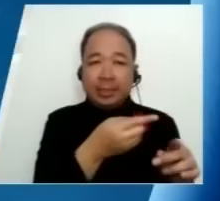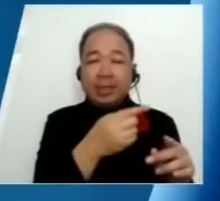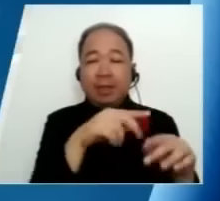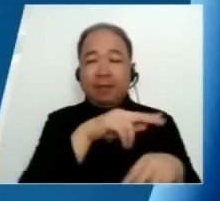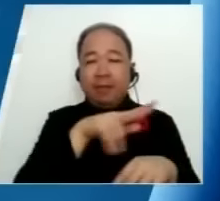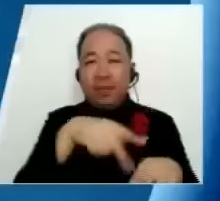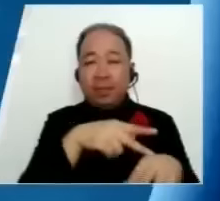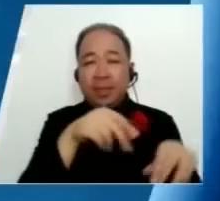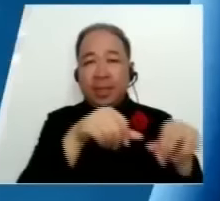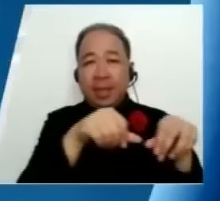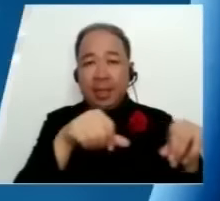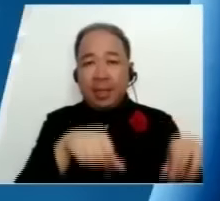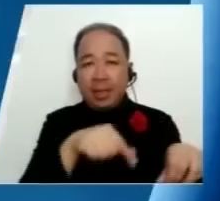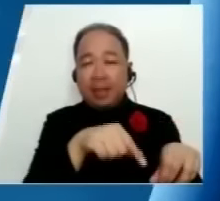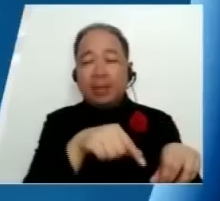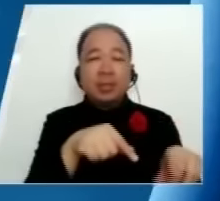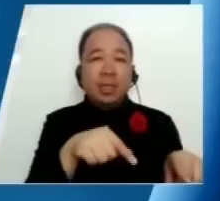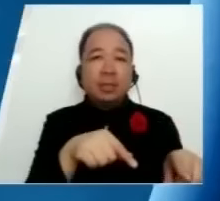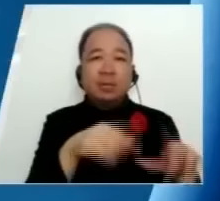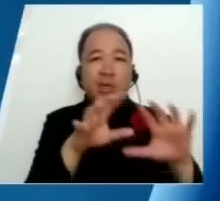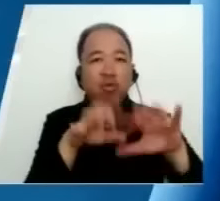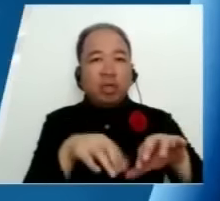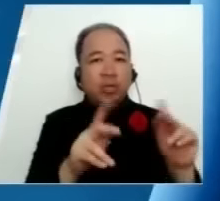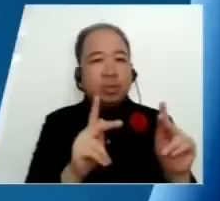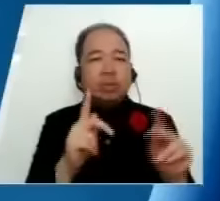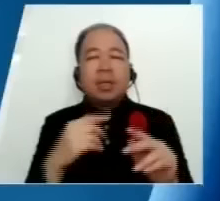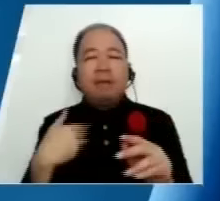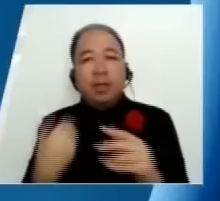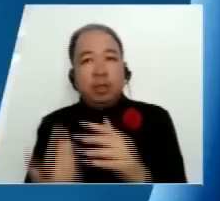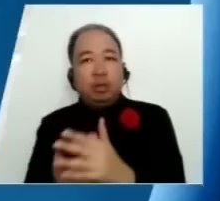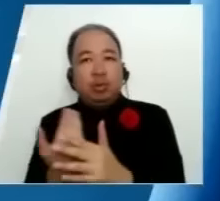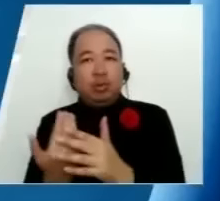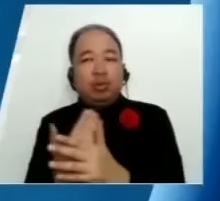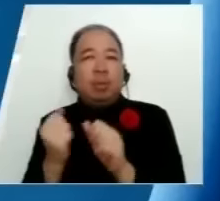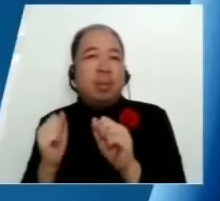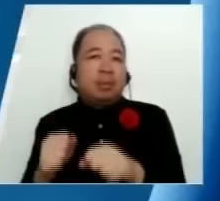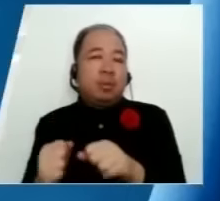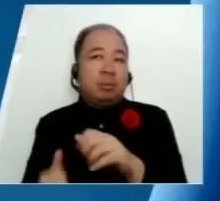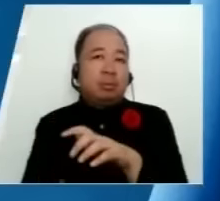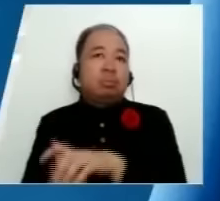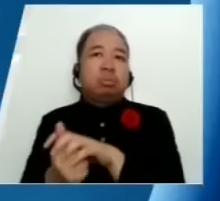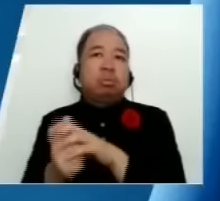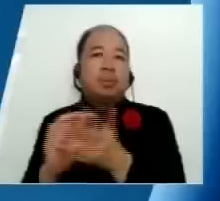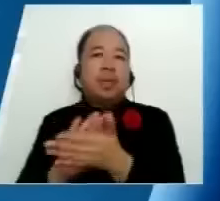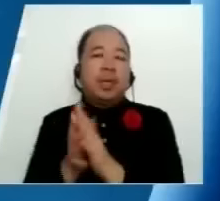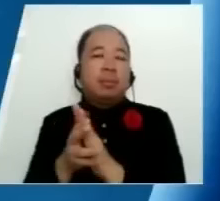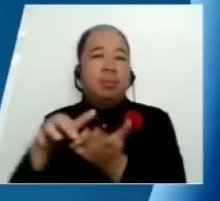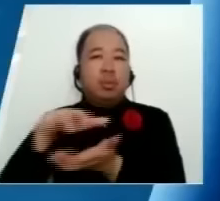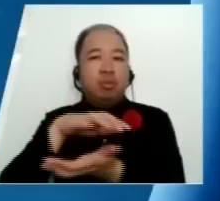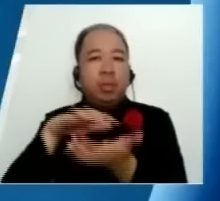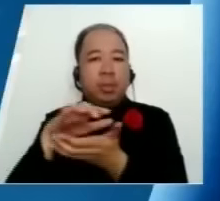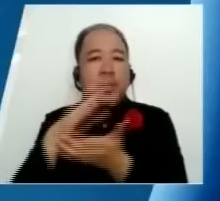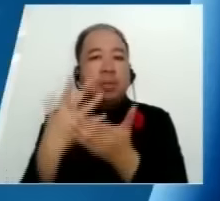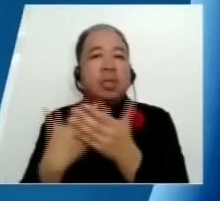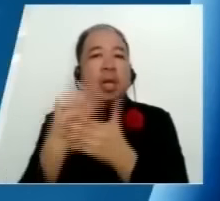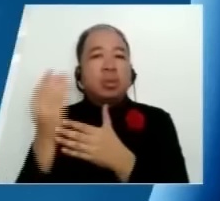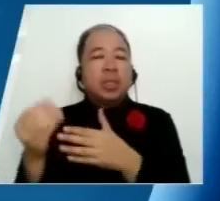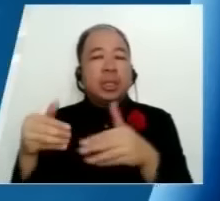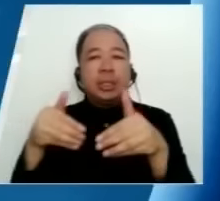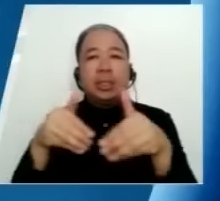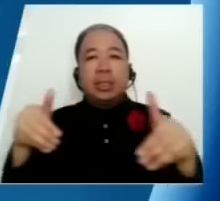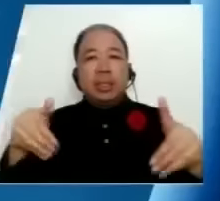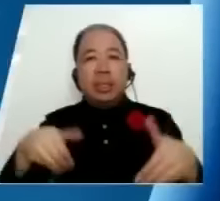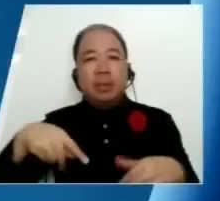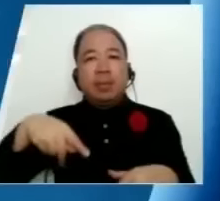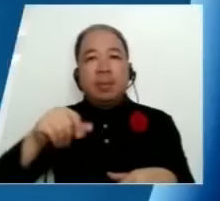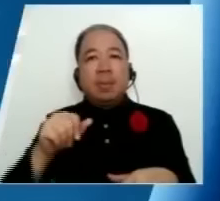may bagong weather disturbance na posibleng mabuo ayon po sa PAGASA. Sa labas naman po yan ng Philippine Area of Responsibility